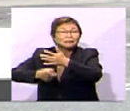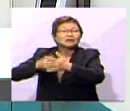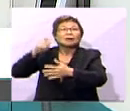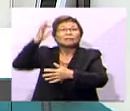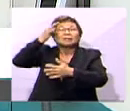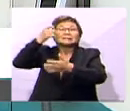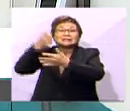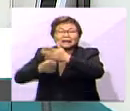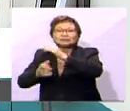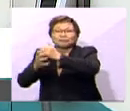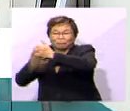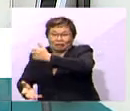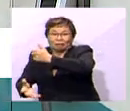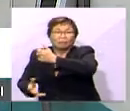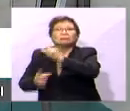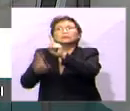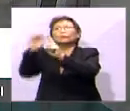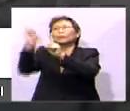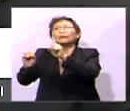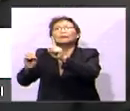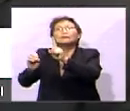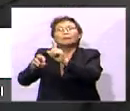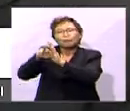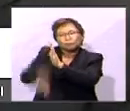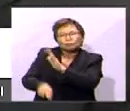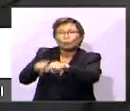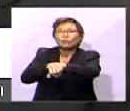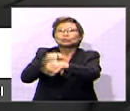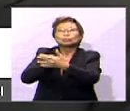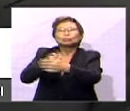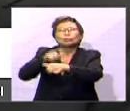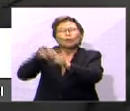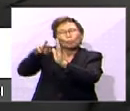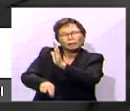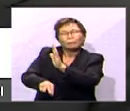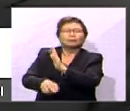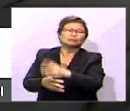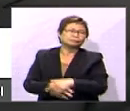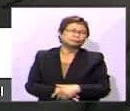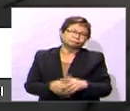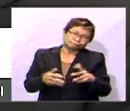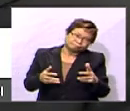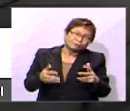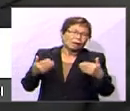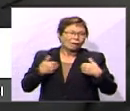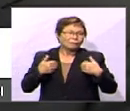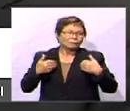Federal Fed Fund Rate, dia punya rate itu 1%, kira rendahlah pada waktu ketika itulah. So